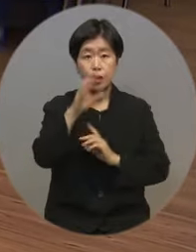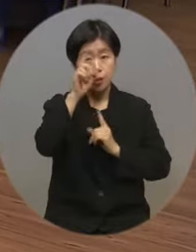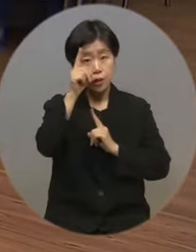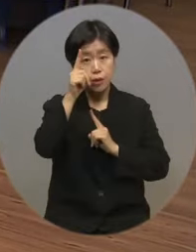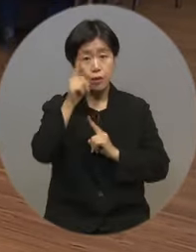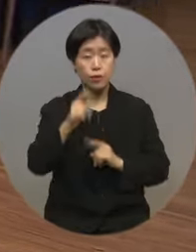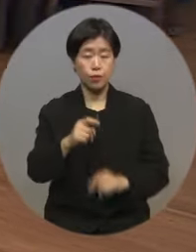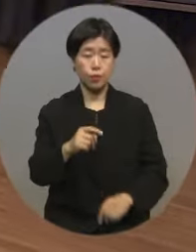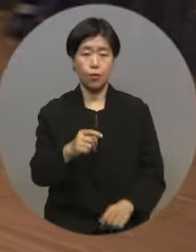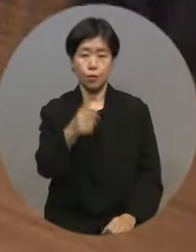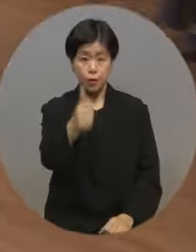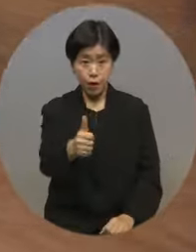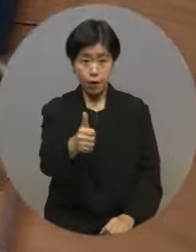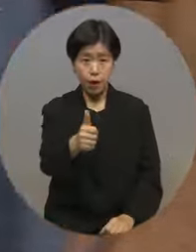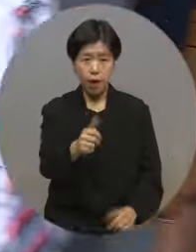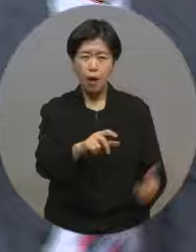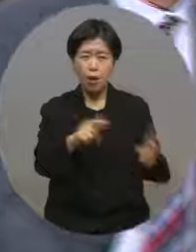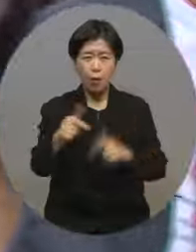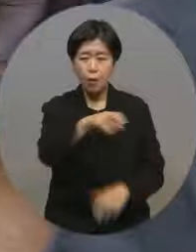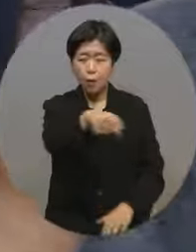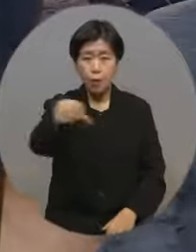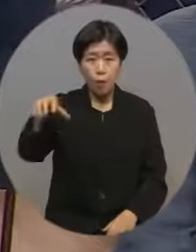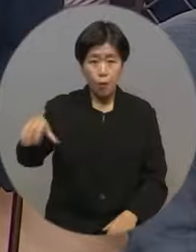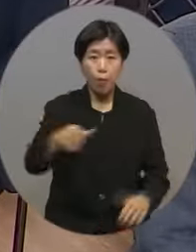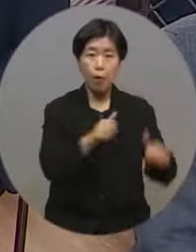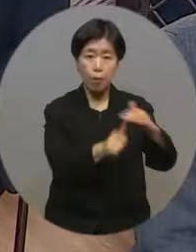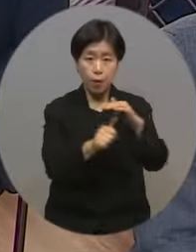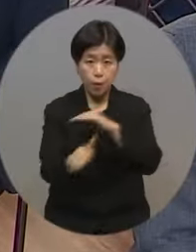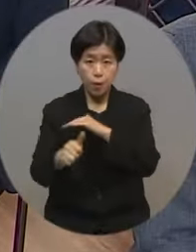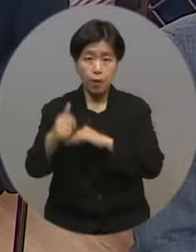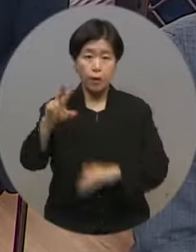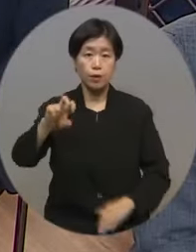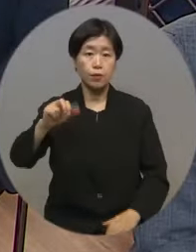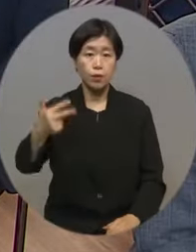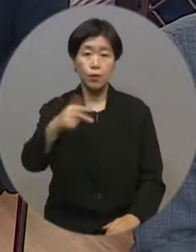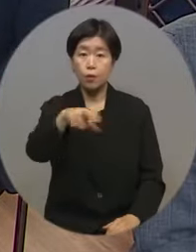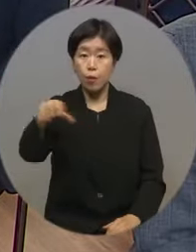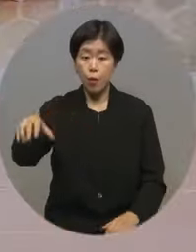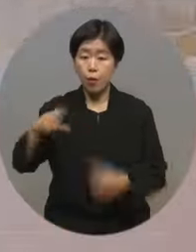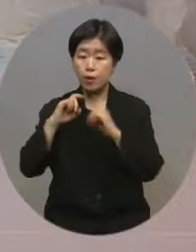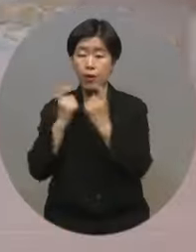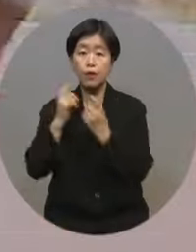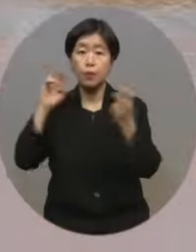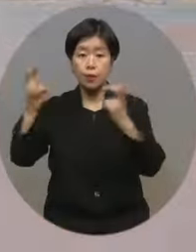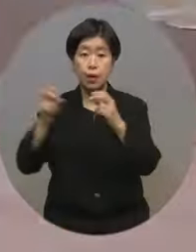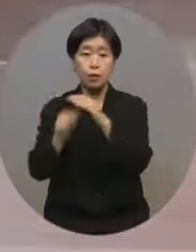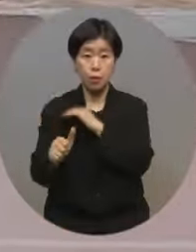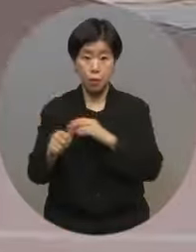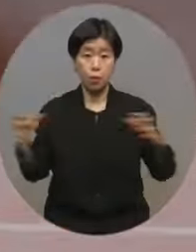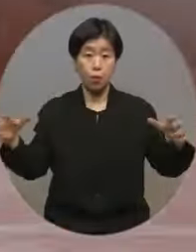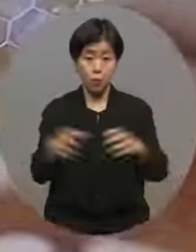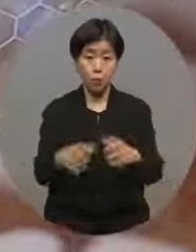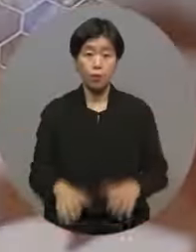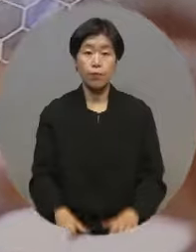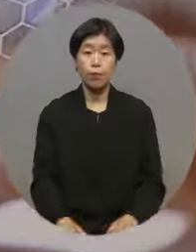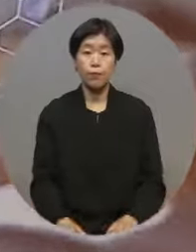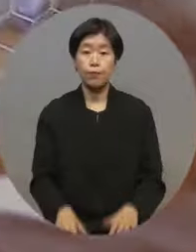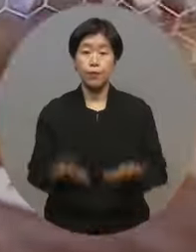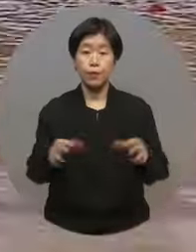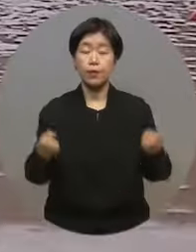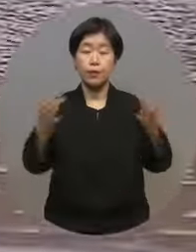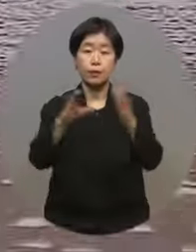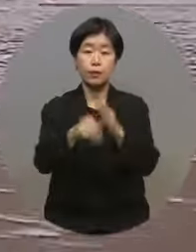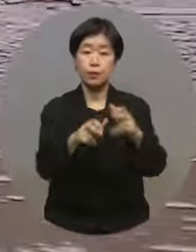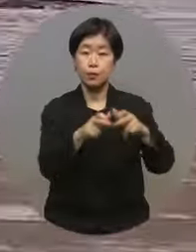문화체육관광위원장 등 공공기관회장과 27개소 민간기업 대표이사들이 참석했습니다. 이번 행사는